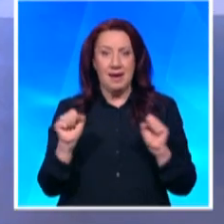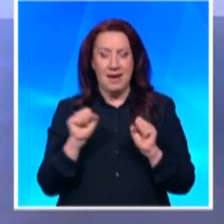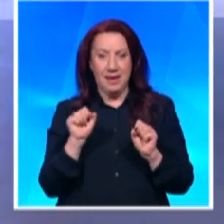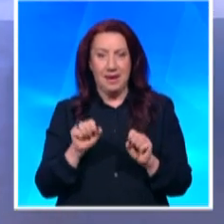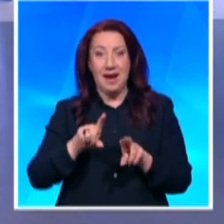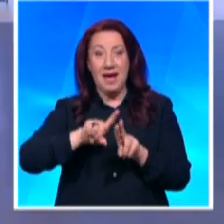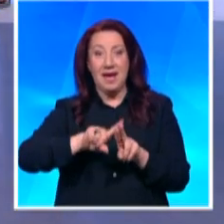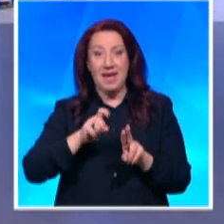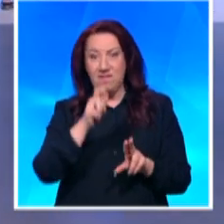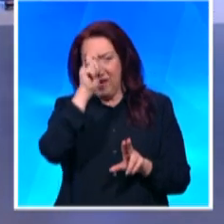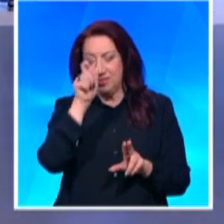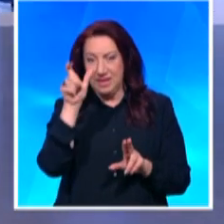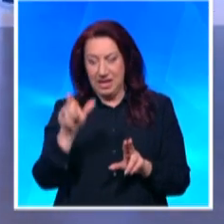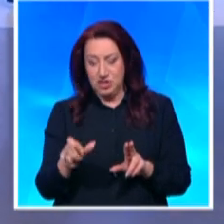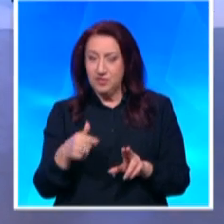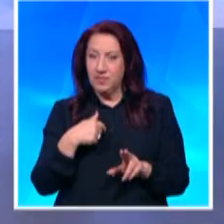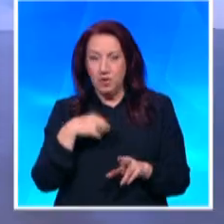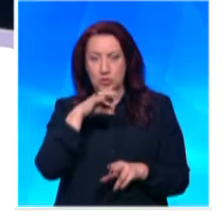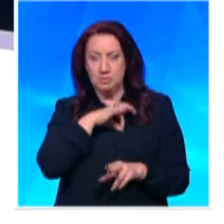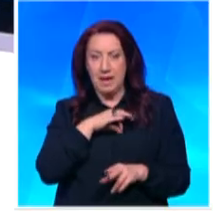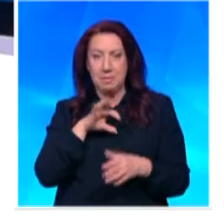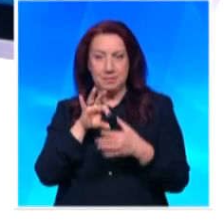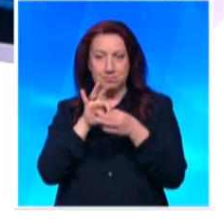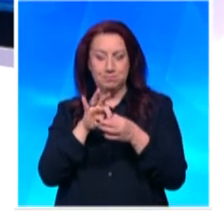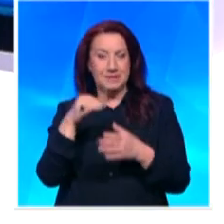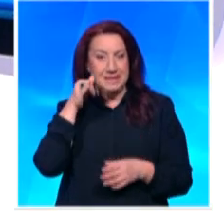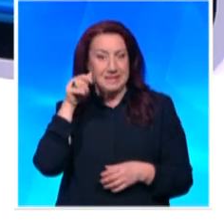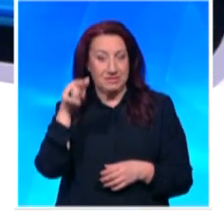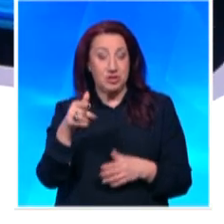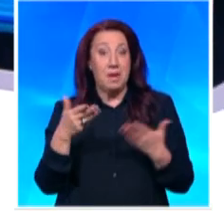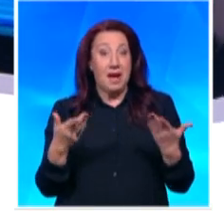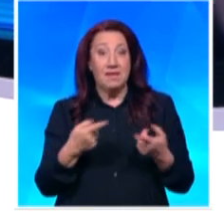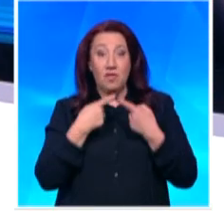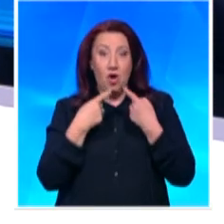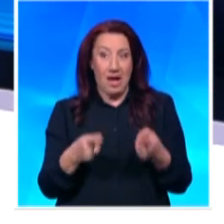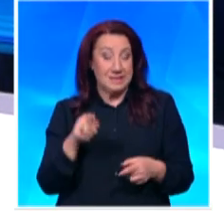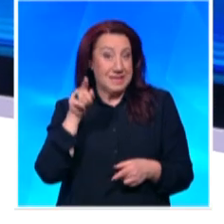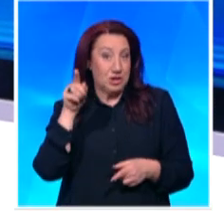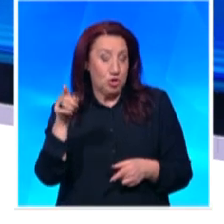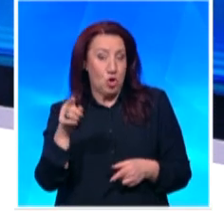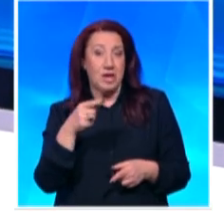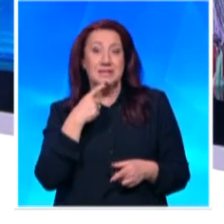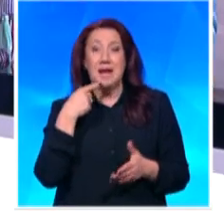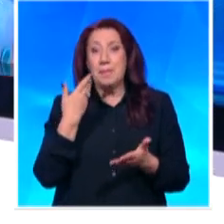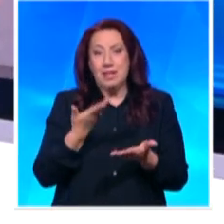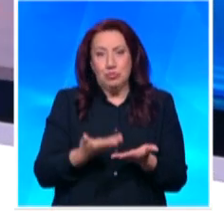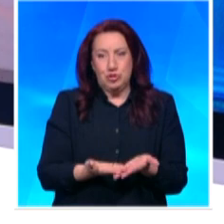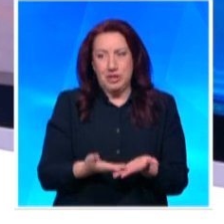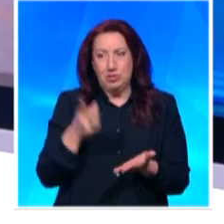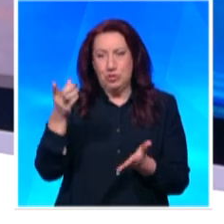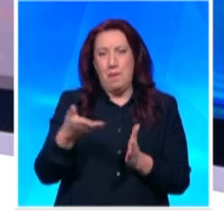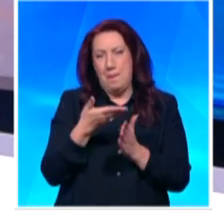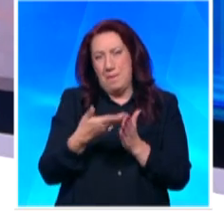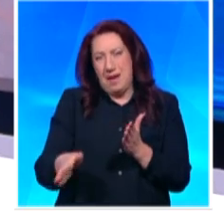BTV успя да се свърже с Иван Гешев. Какво каза главният прокурор за намерението да бъде предложен за отстраняване?